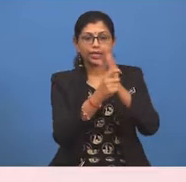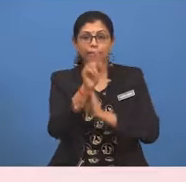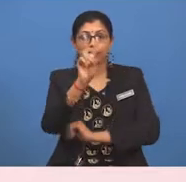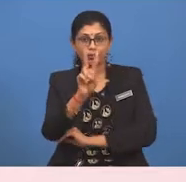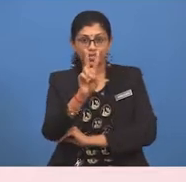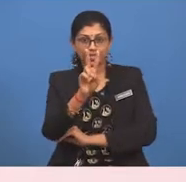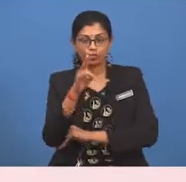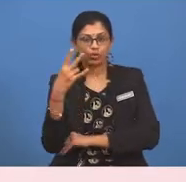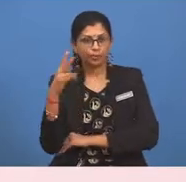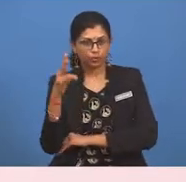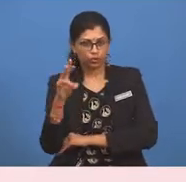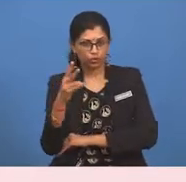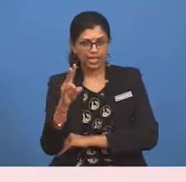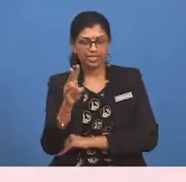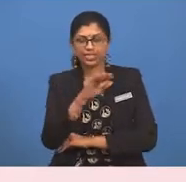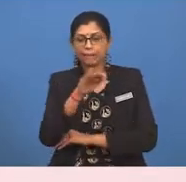menghasilkan